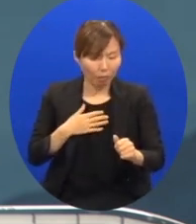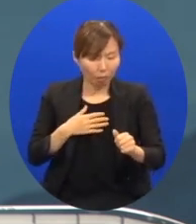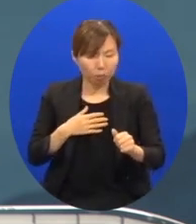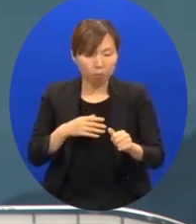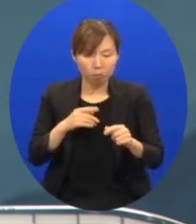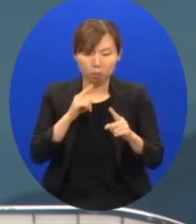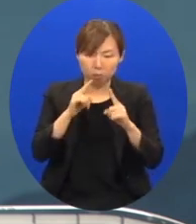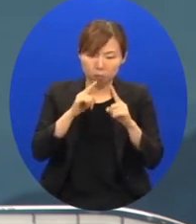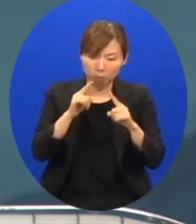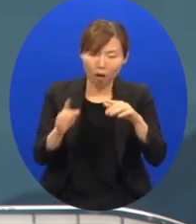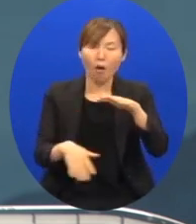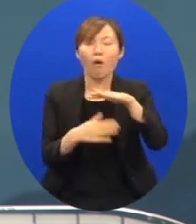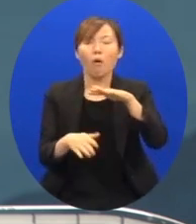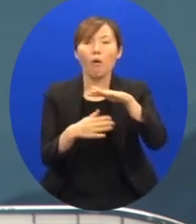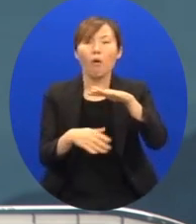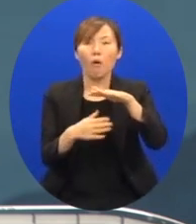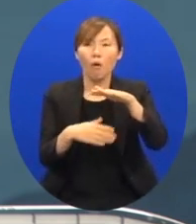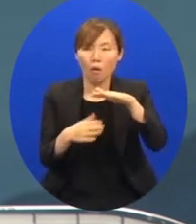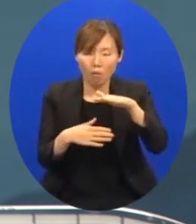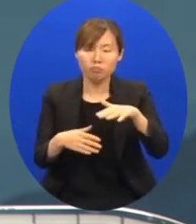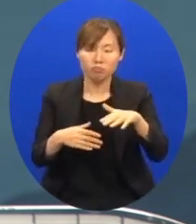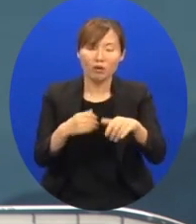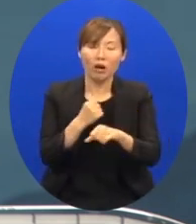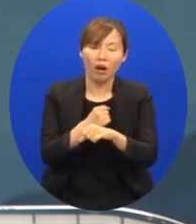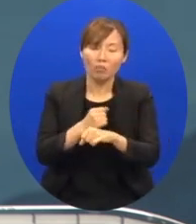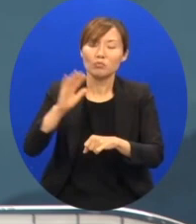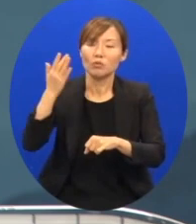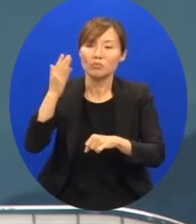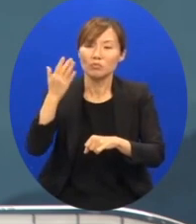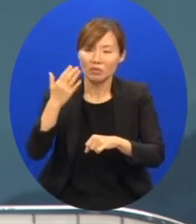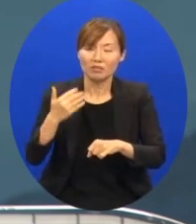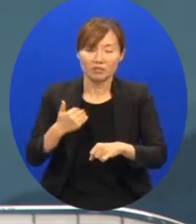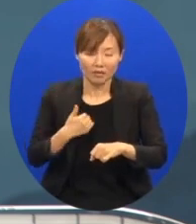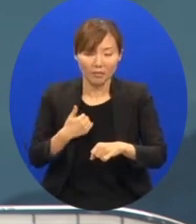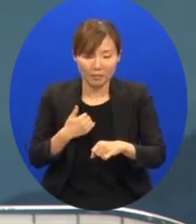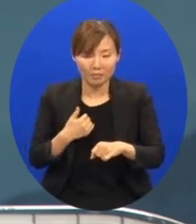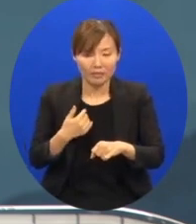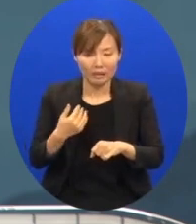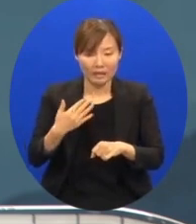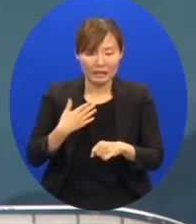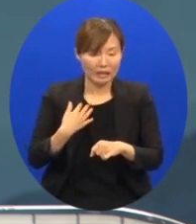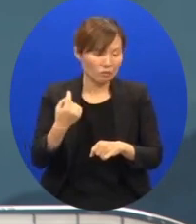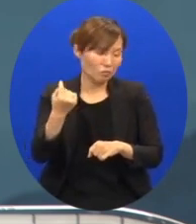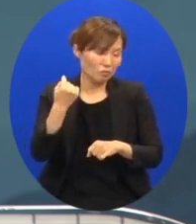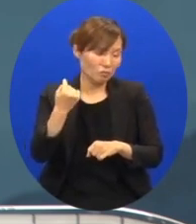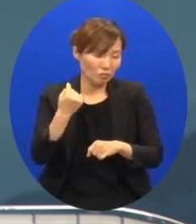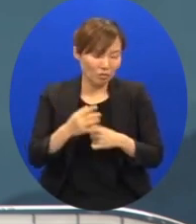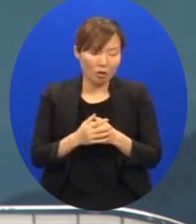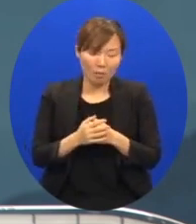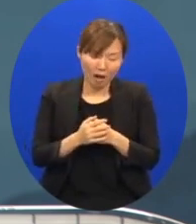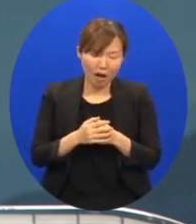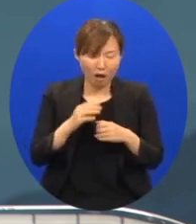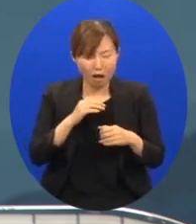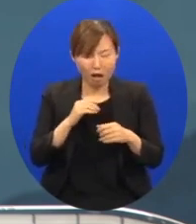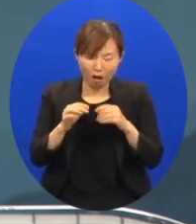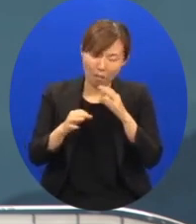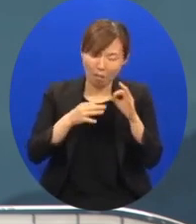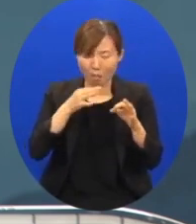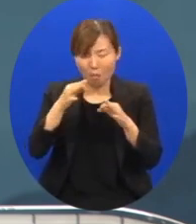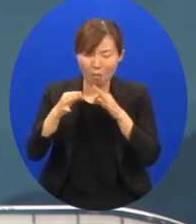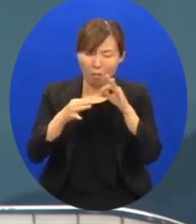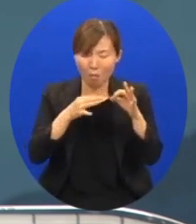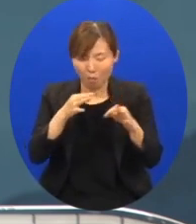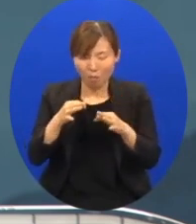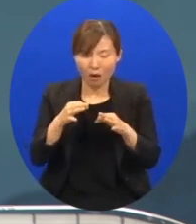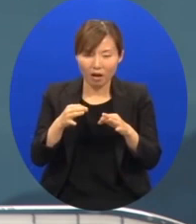이들의 그래서 새벽기도 때 교인들 기도 하라고 해놓고 뒤에서 큰 소리로 나오는 대로 막 나기 이야기를 했더니